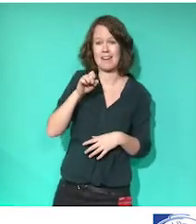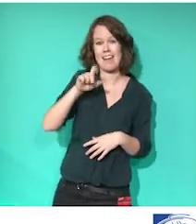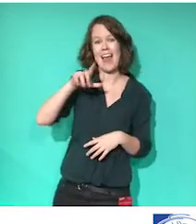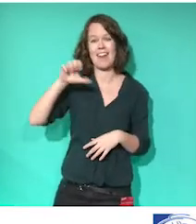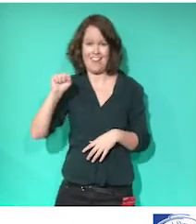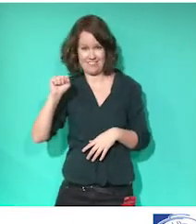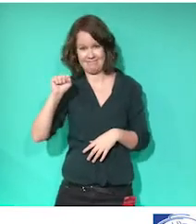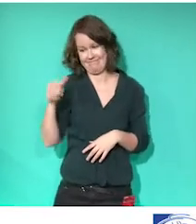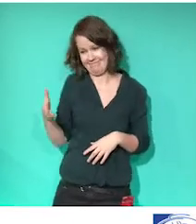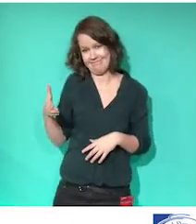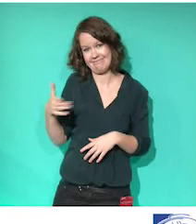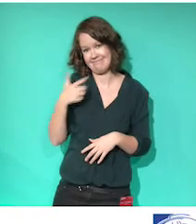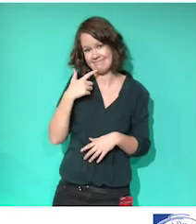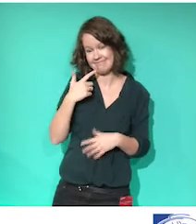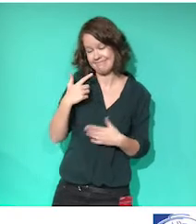Alors,